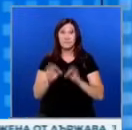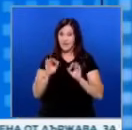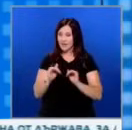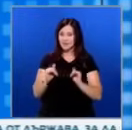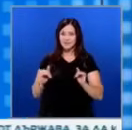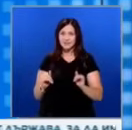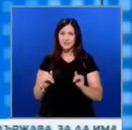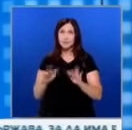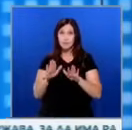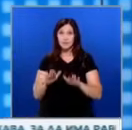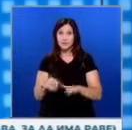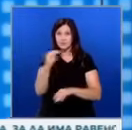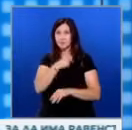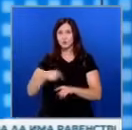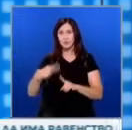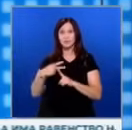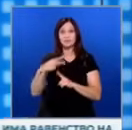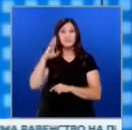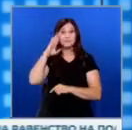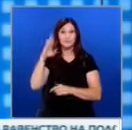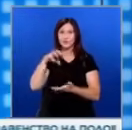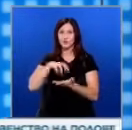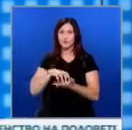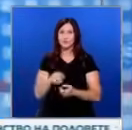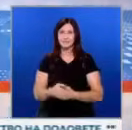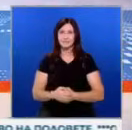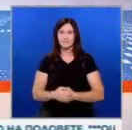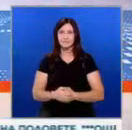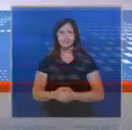Така се разделяме. Останете с БНТ. Довиждане от екипа ни.